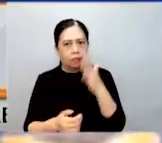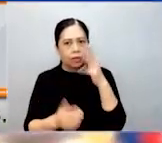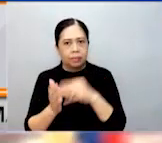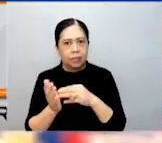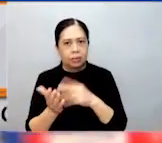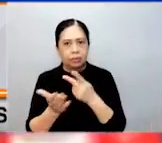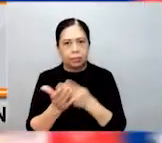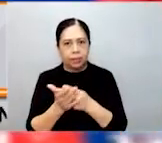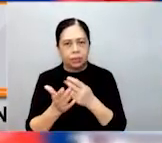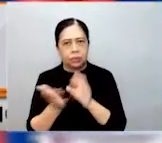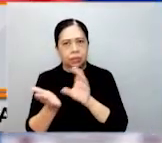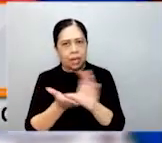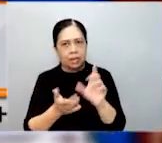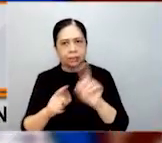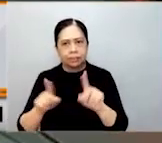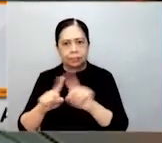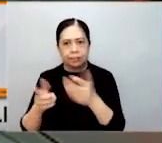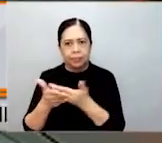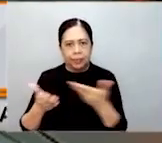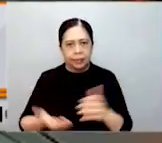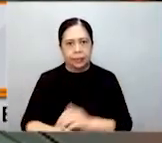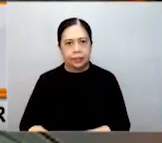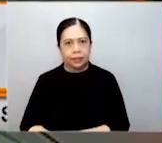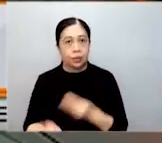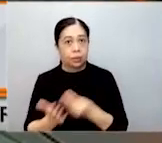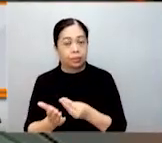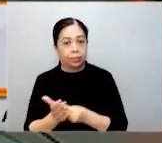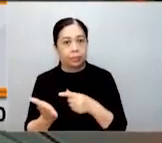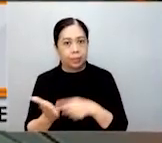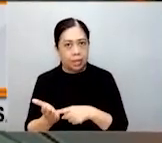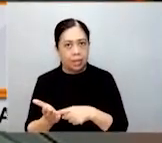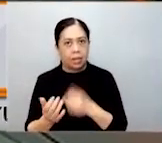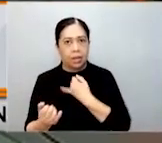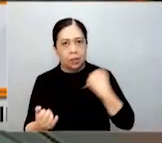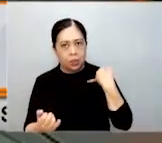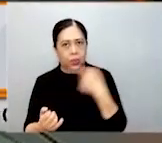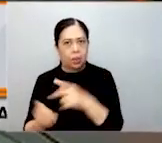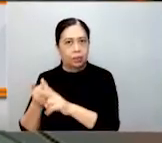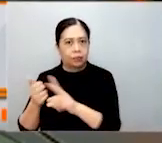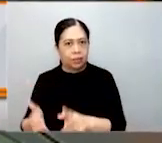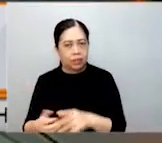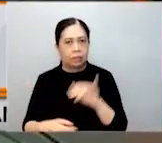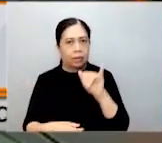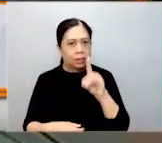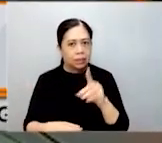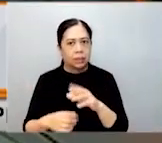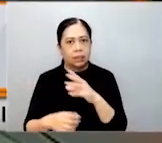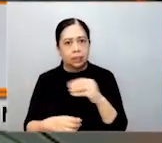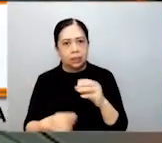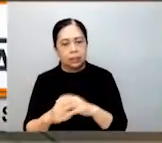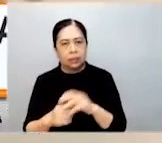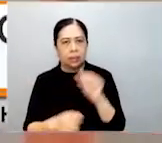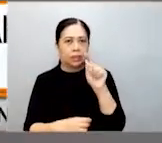halaga ng cash at iba pang mga gamit. Yung pera po at saka mga alahas ni victim and IDs and